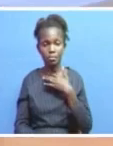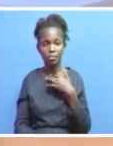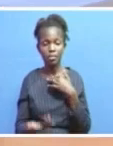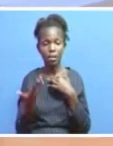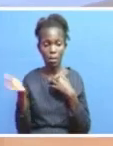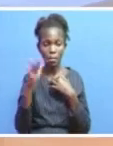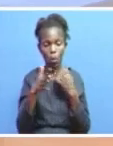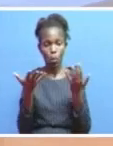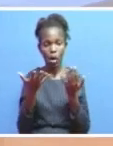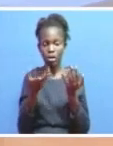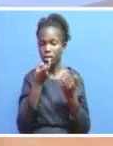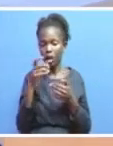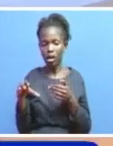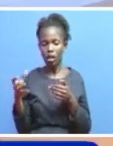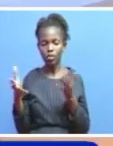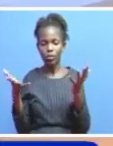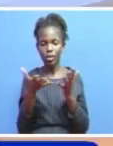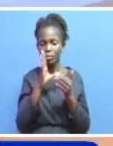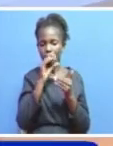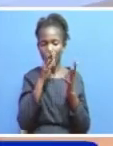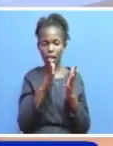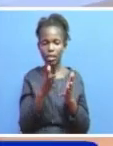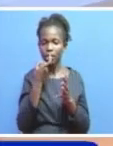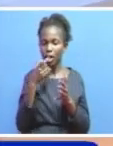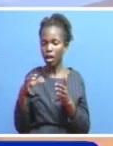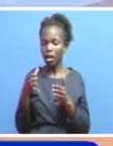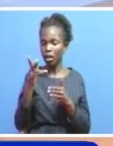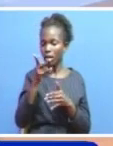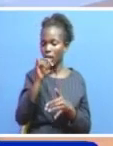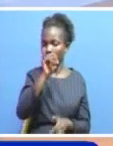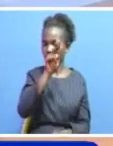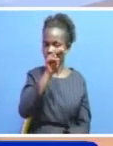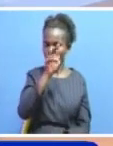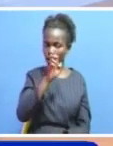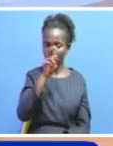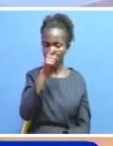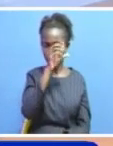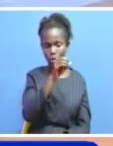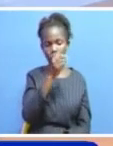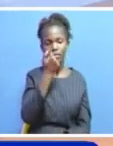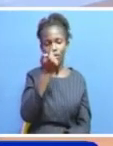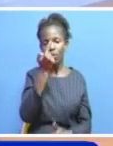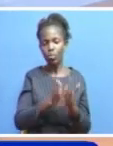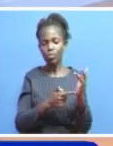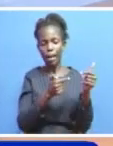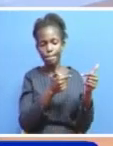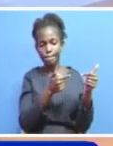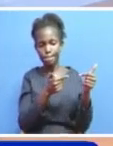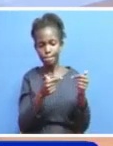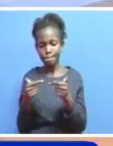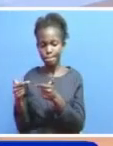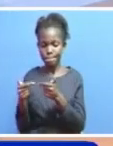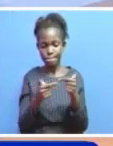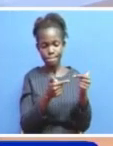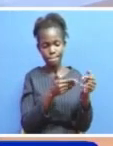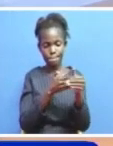Tusio kethia kwe ya kaunti ni ya Kitui, vala speaker wa mbunge ya kaunti ya Kitui Kevin Katisya ni waweta kana ngusanisyo sia otongoi wa